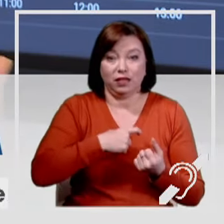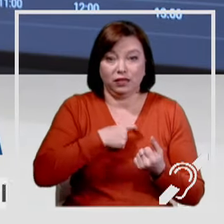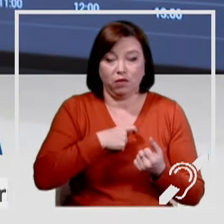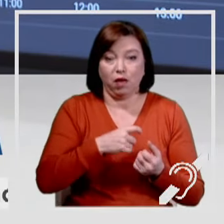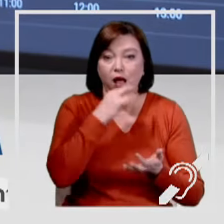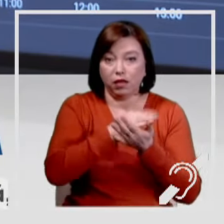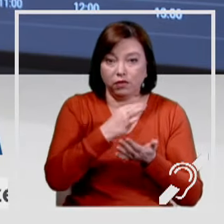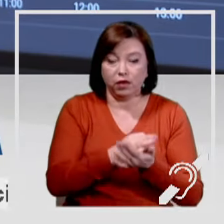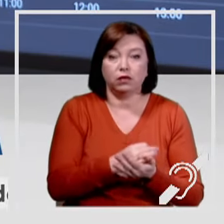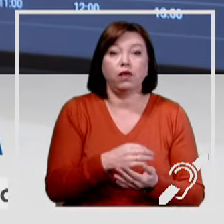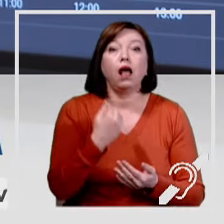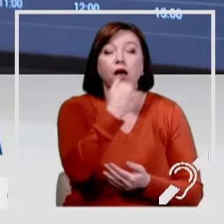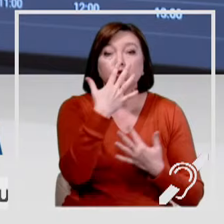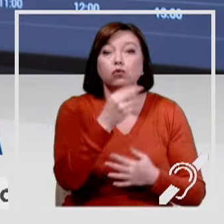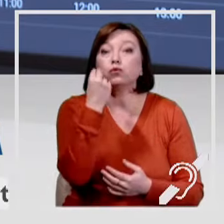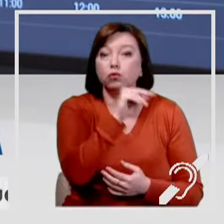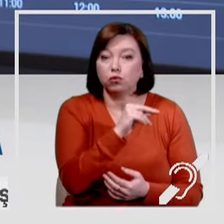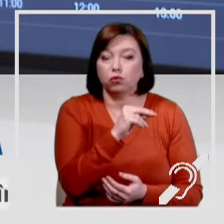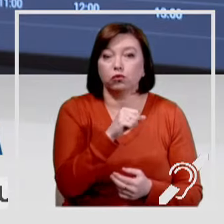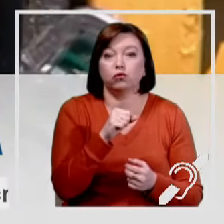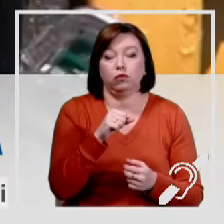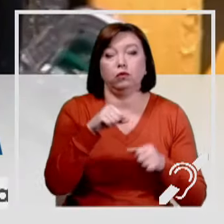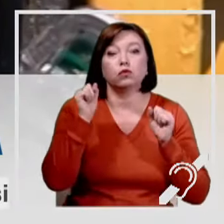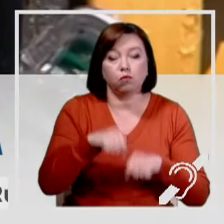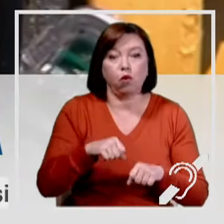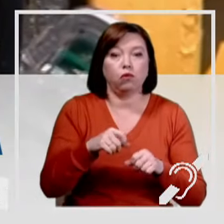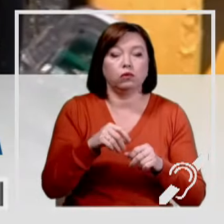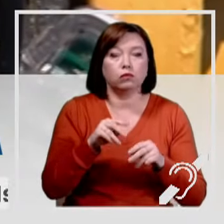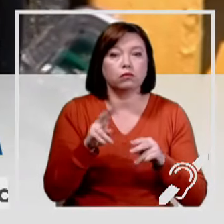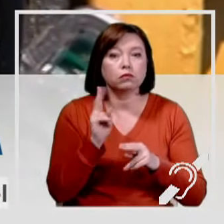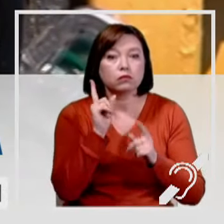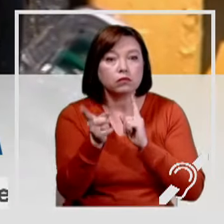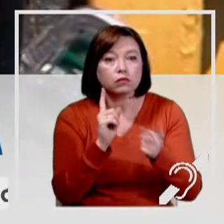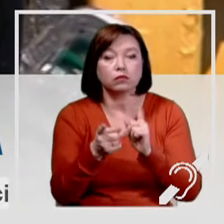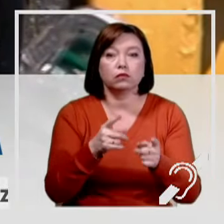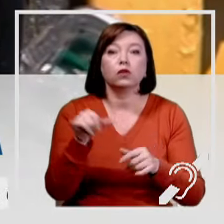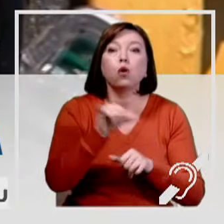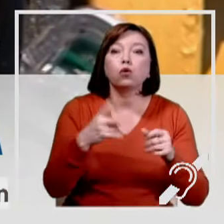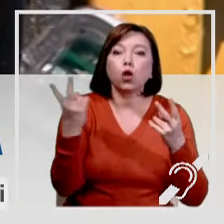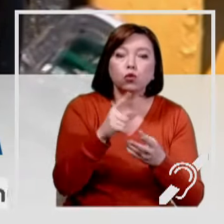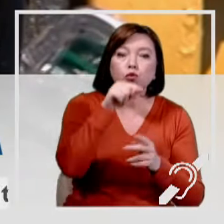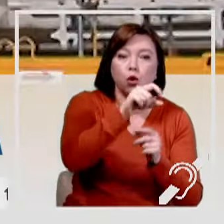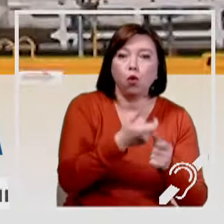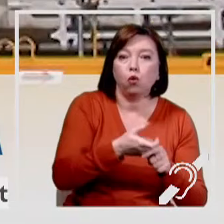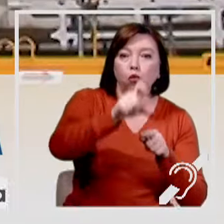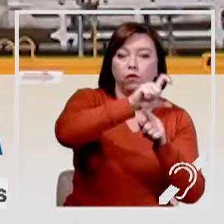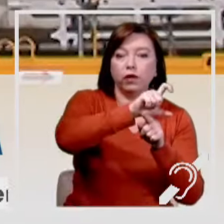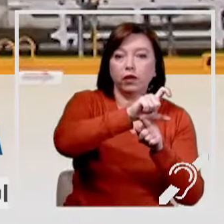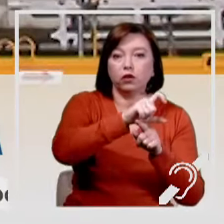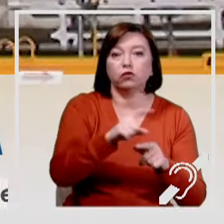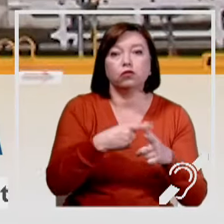Deja ei mai bine vor structura și vor spune unde este nevoie să mărim capacitatea